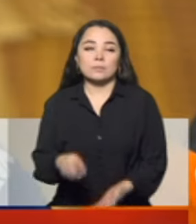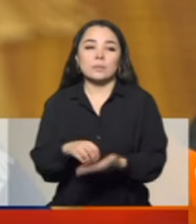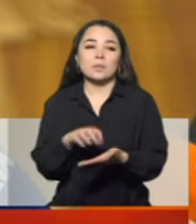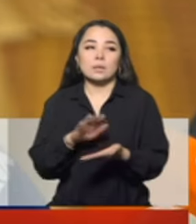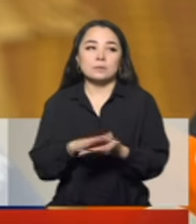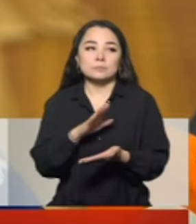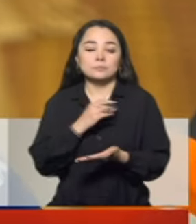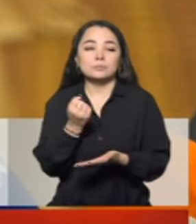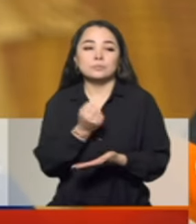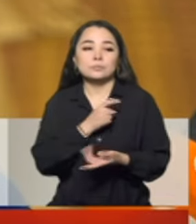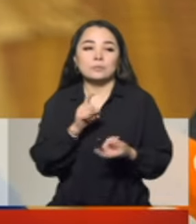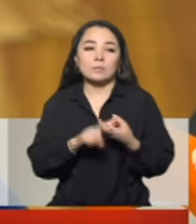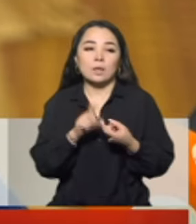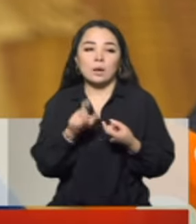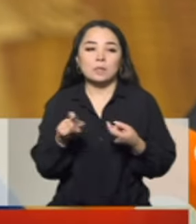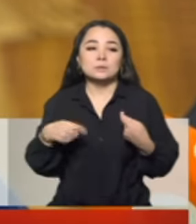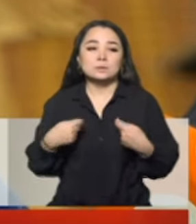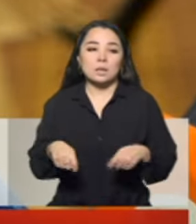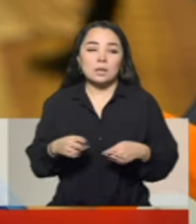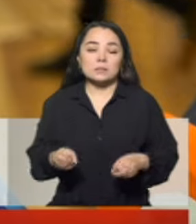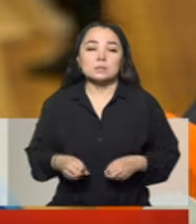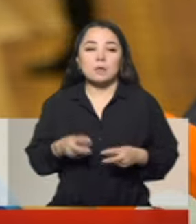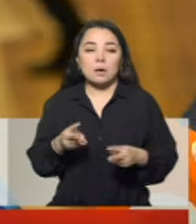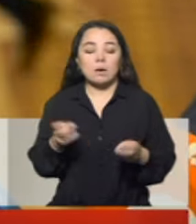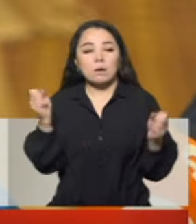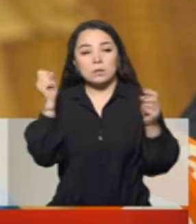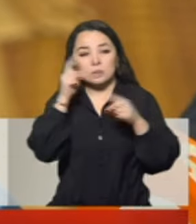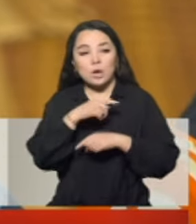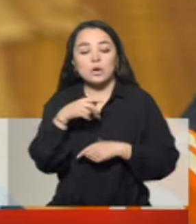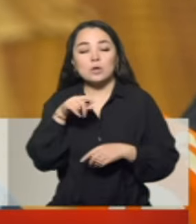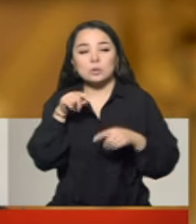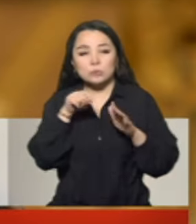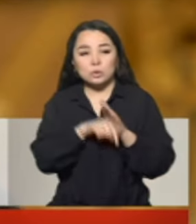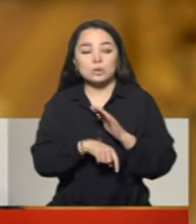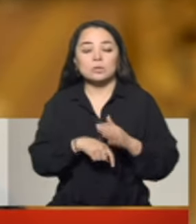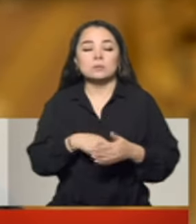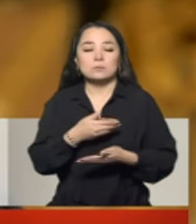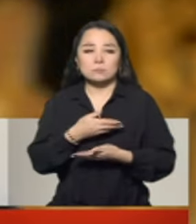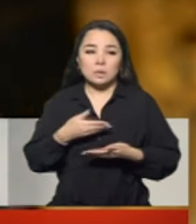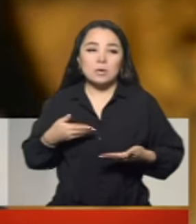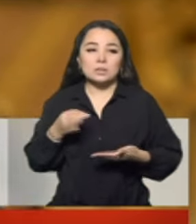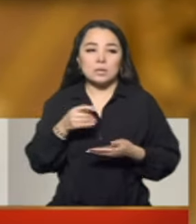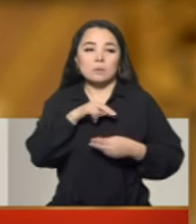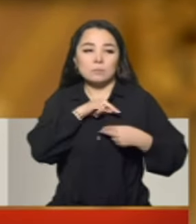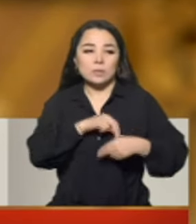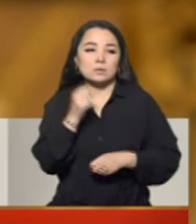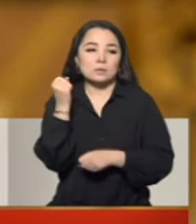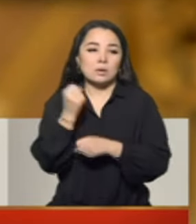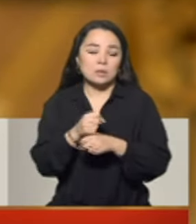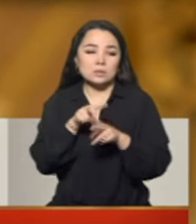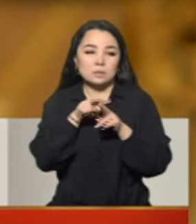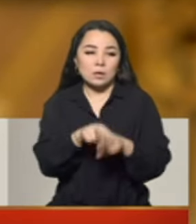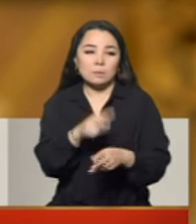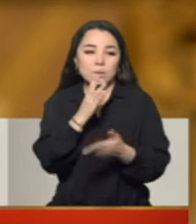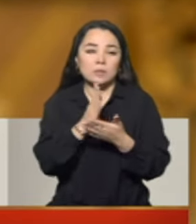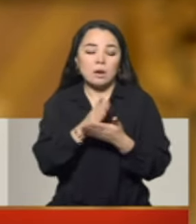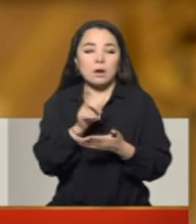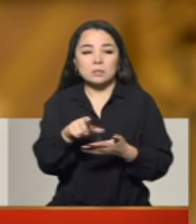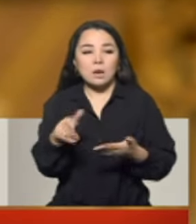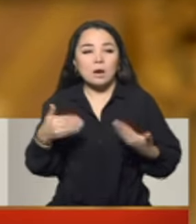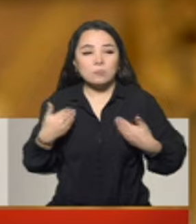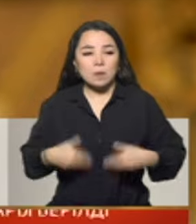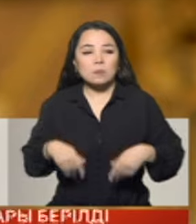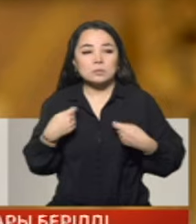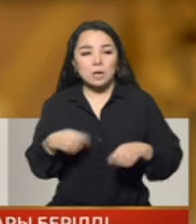Зарегистрировано. Өкінішке қарай адам саудасы қылмысы анықталып жатыр. Ол іс жүзінде жыныстық және еңбек қанауы, бала саудасы, адам ағзасын сату,